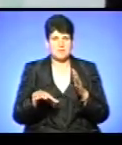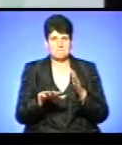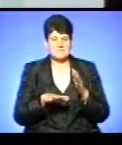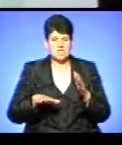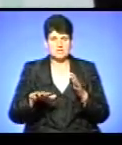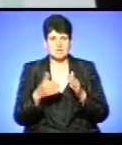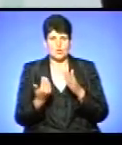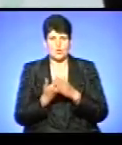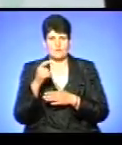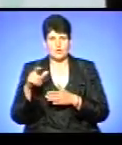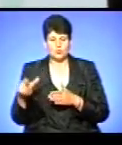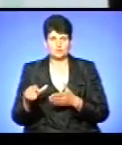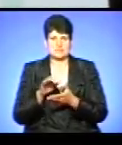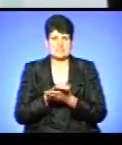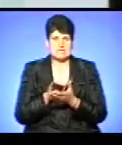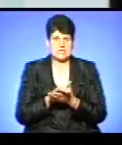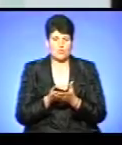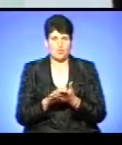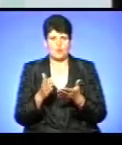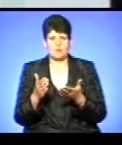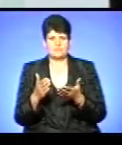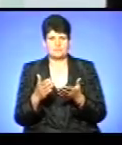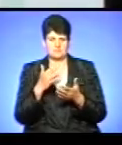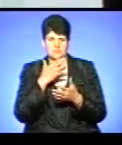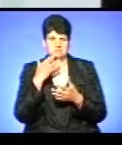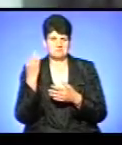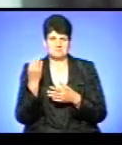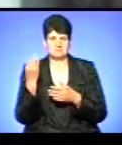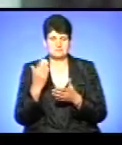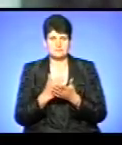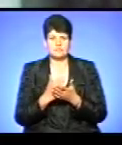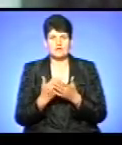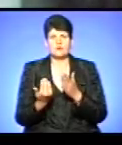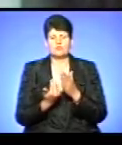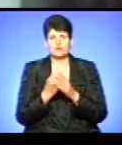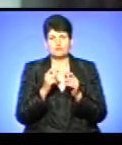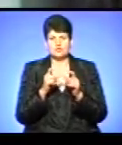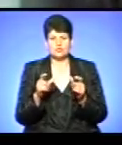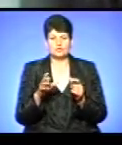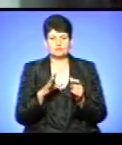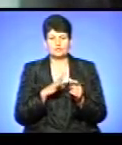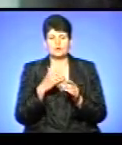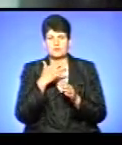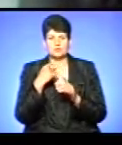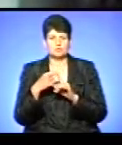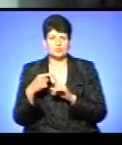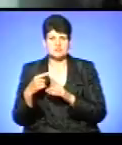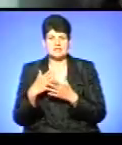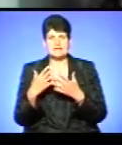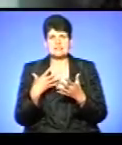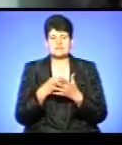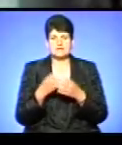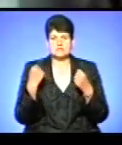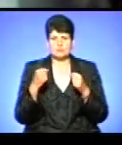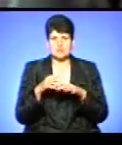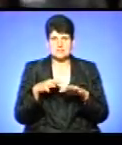нові люди, знайомі, набагато цікавіше стало. А в новій школі, звісно, багато плюсів, тому що є свій спортзал, є